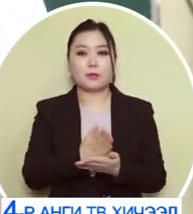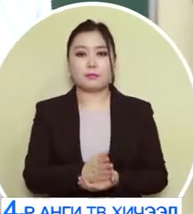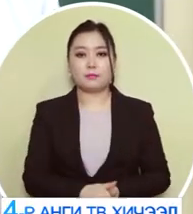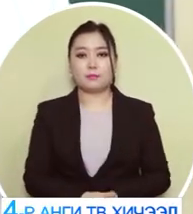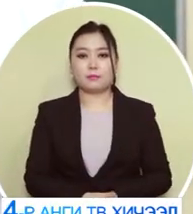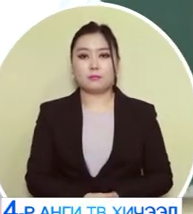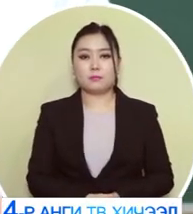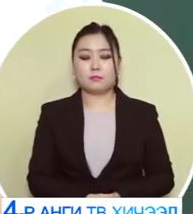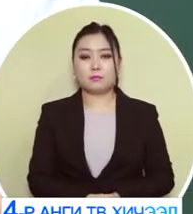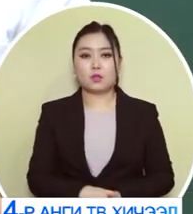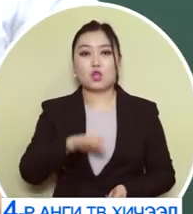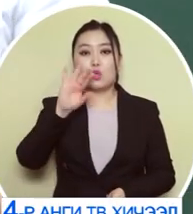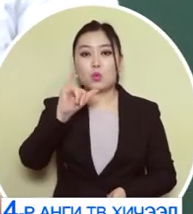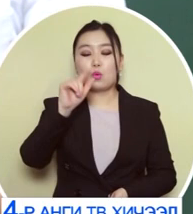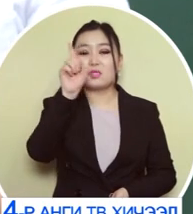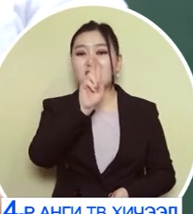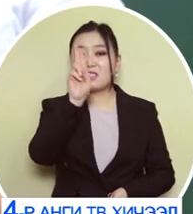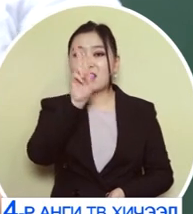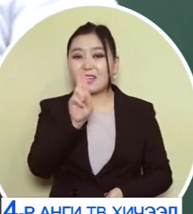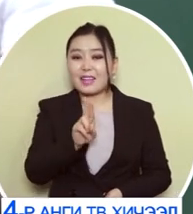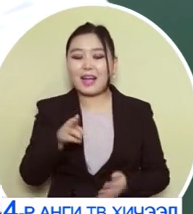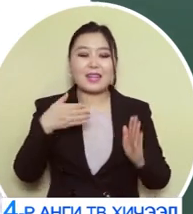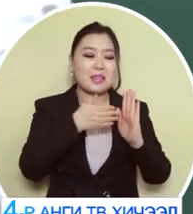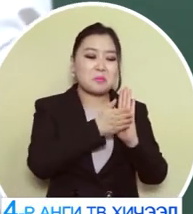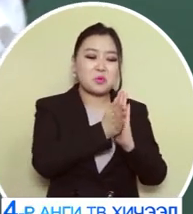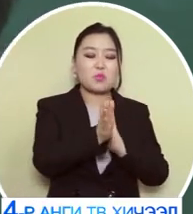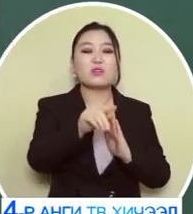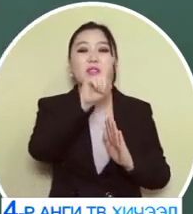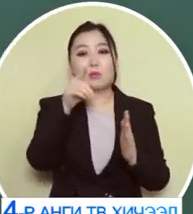Қандай заттардан электр жүгіретінін қарастырайық.